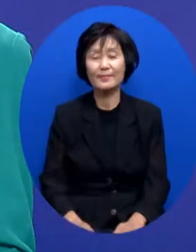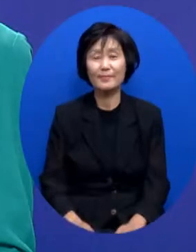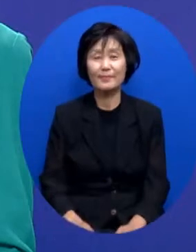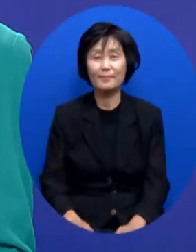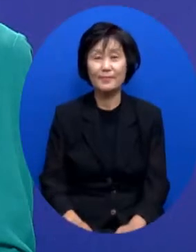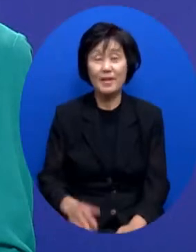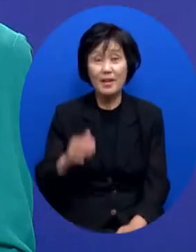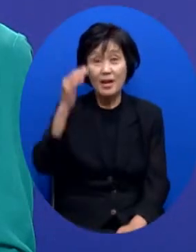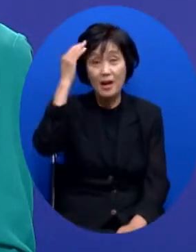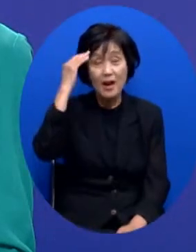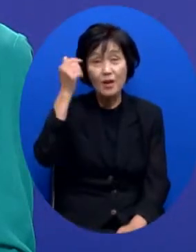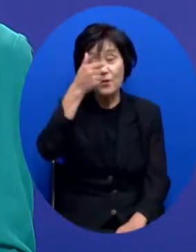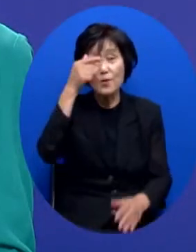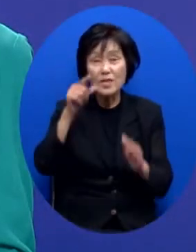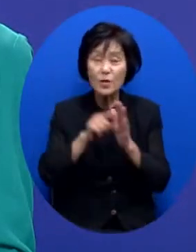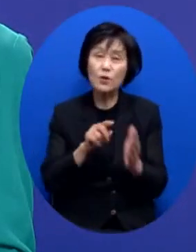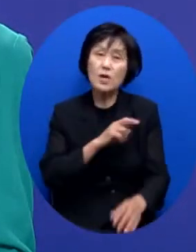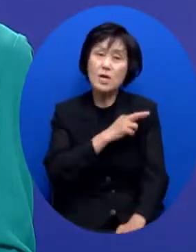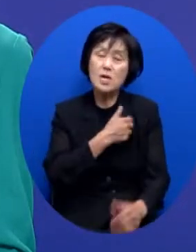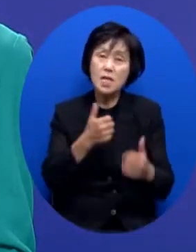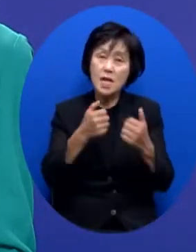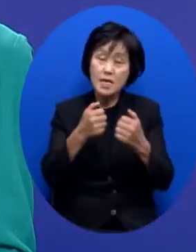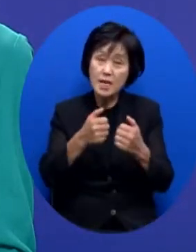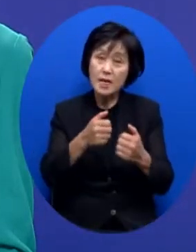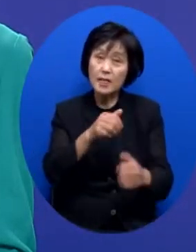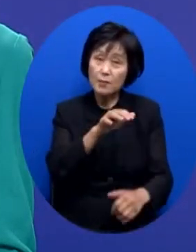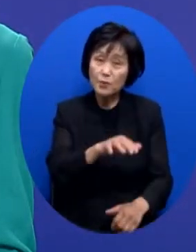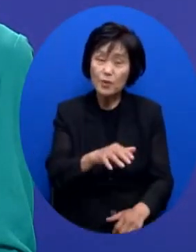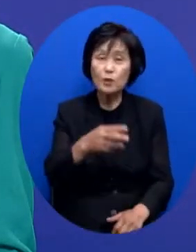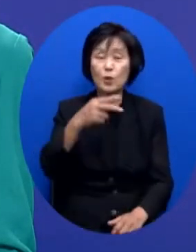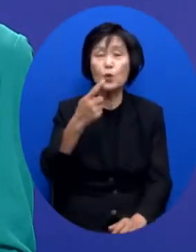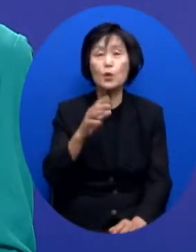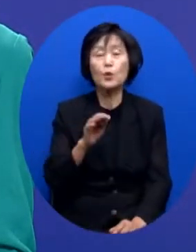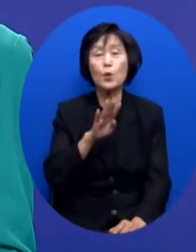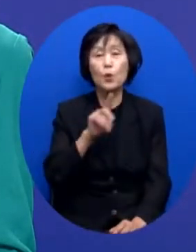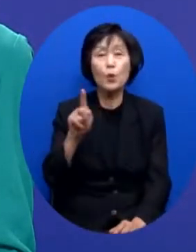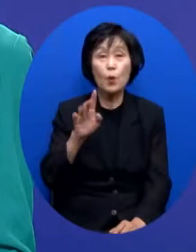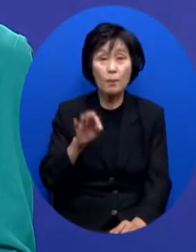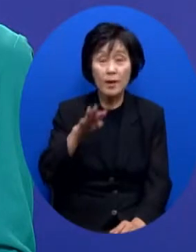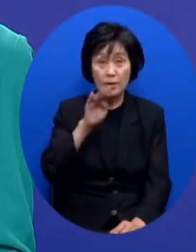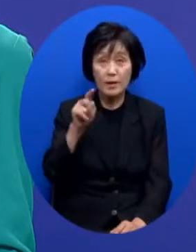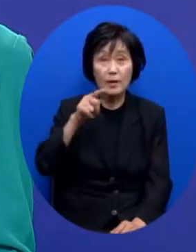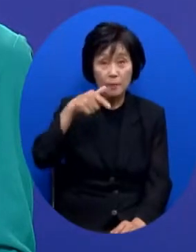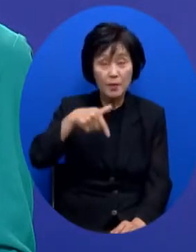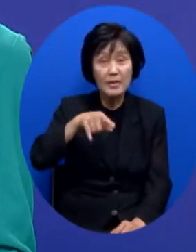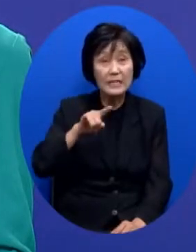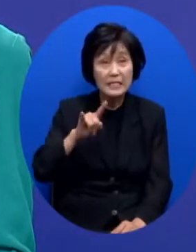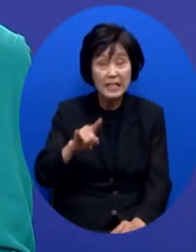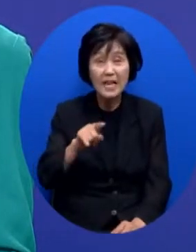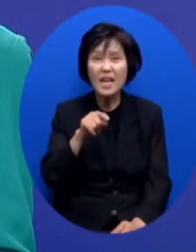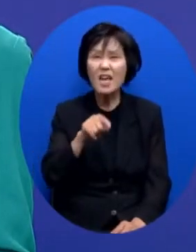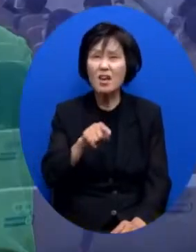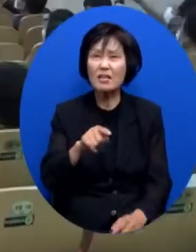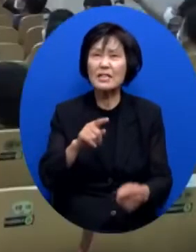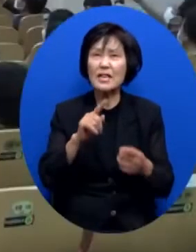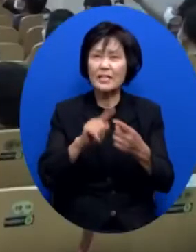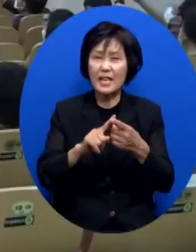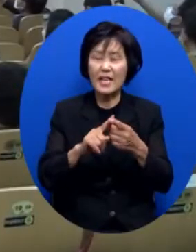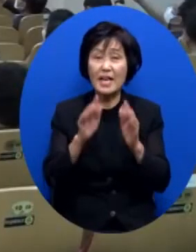한국 기독교 이단 상담소 협회가 동방 관계 의 정체와 상담 출판 감사예배를 드렸습니다